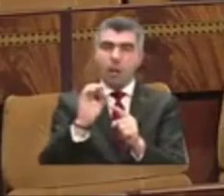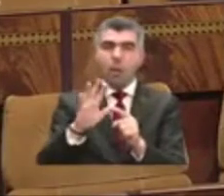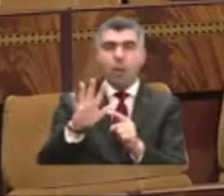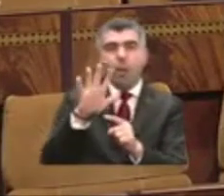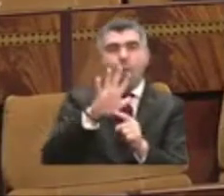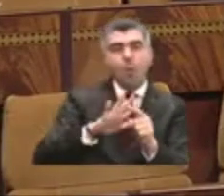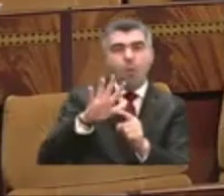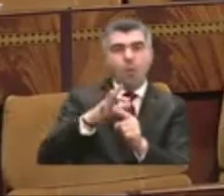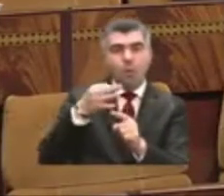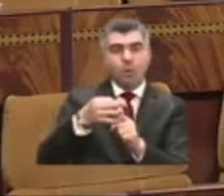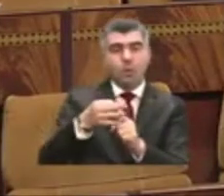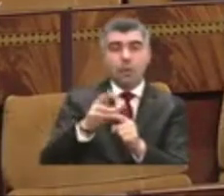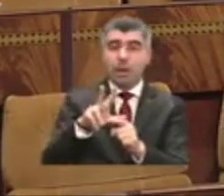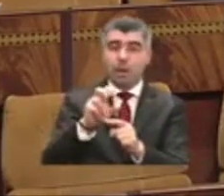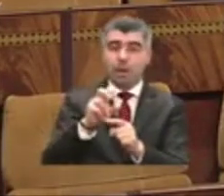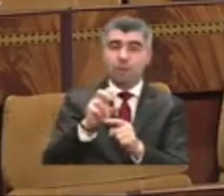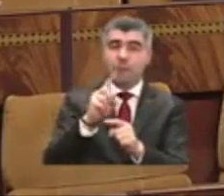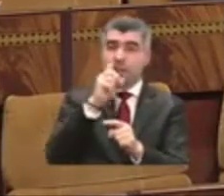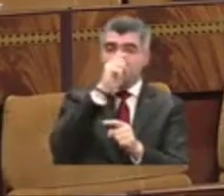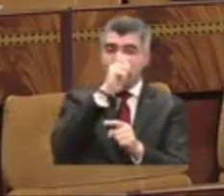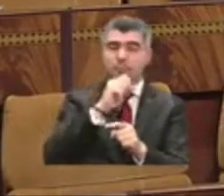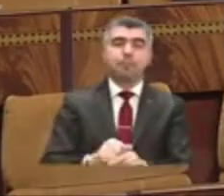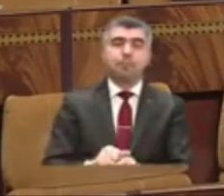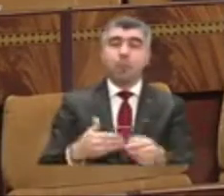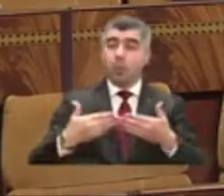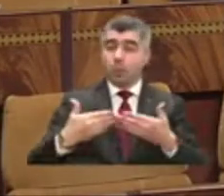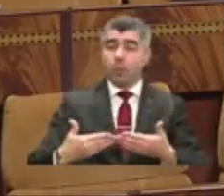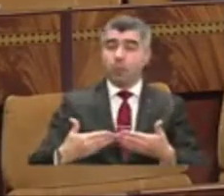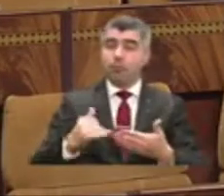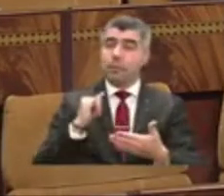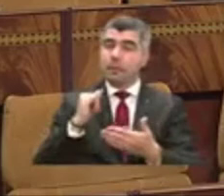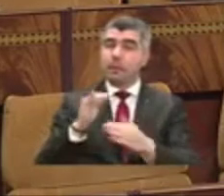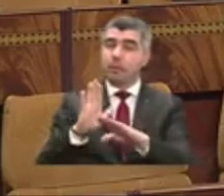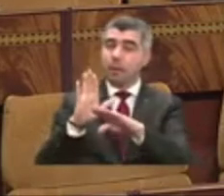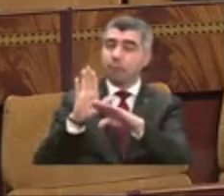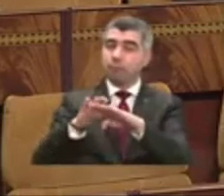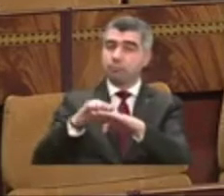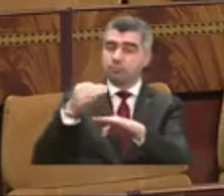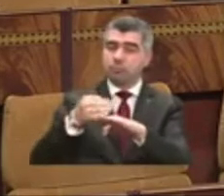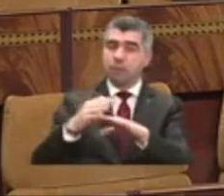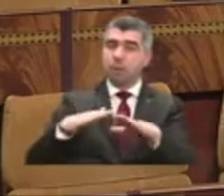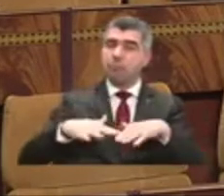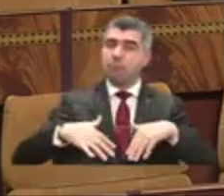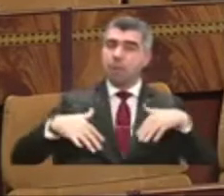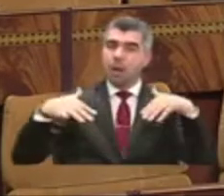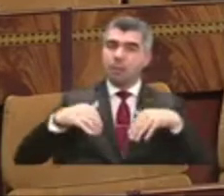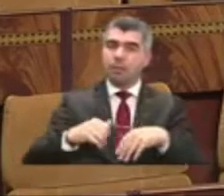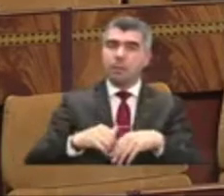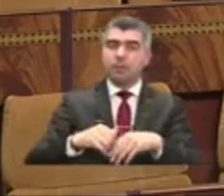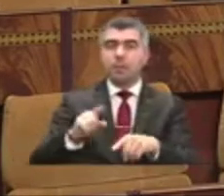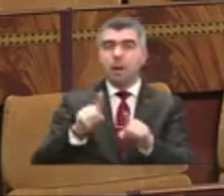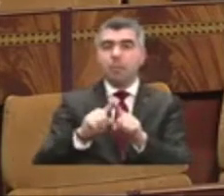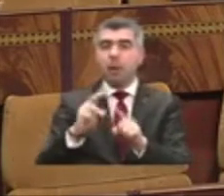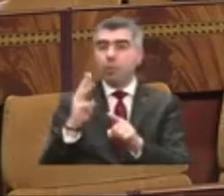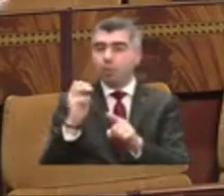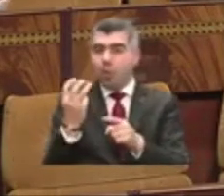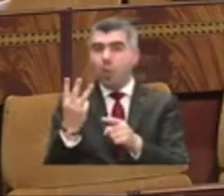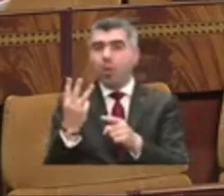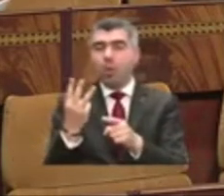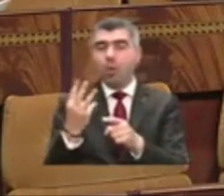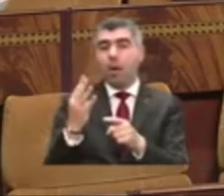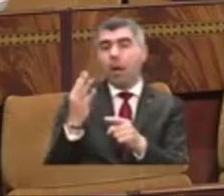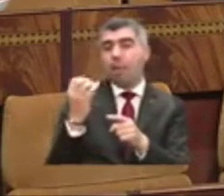ديال المغرب. اليوم حنا كننبهوكم من داخل البرلمان، لان ما بغيناش من هنا 3 شهور ولا 4 شهور في شهر